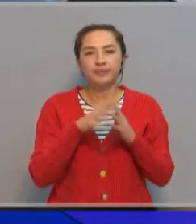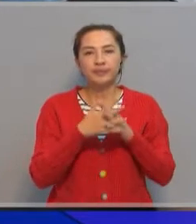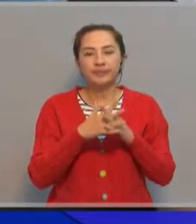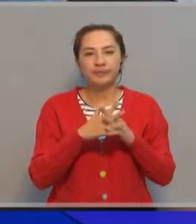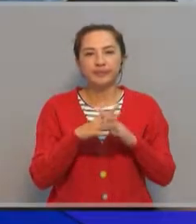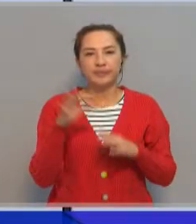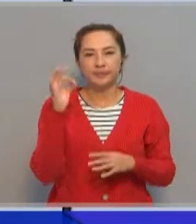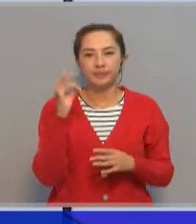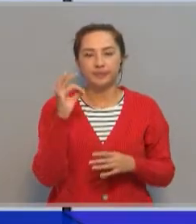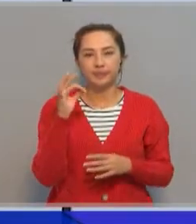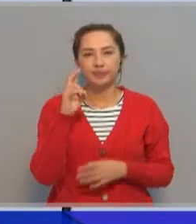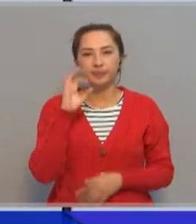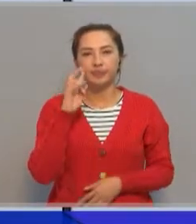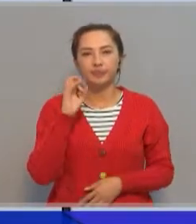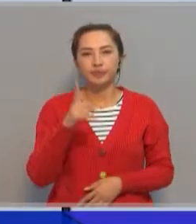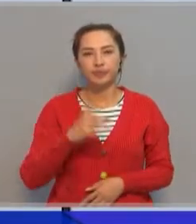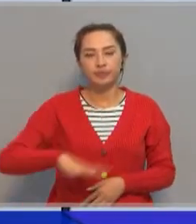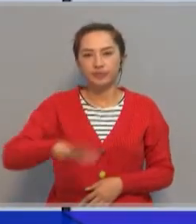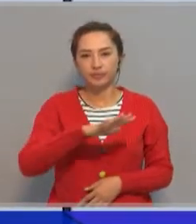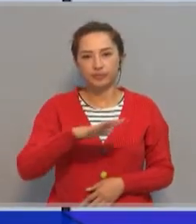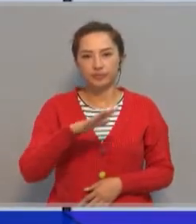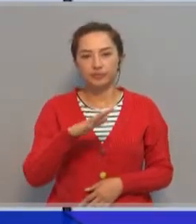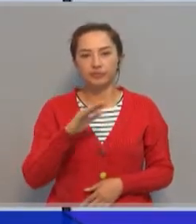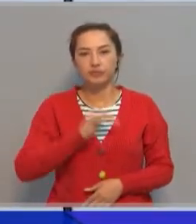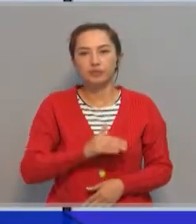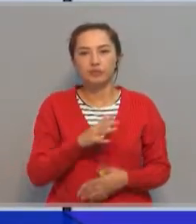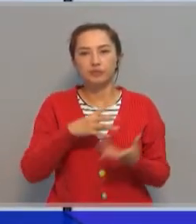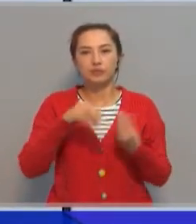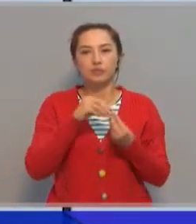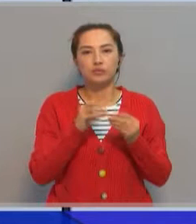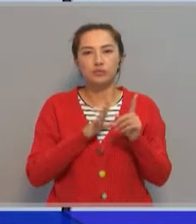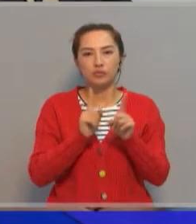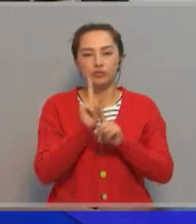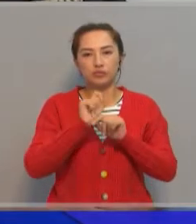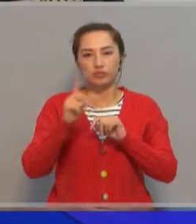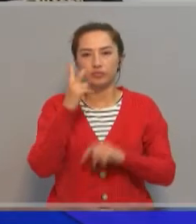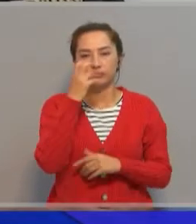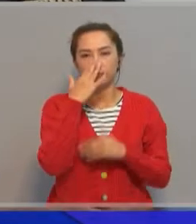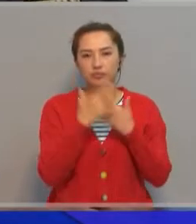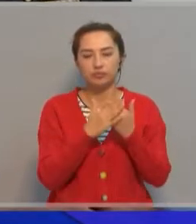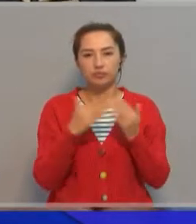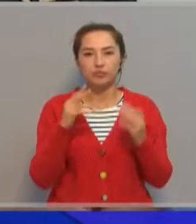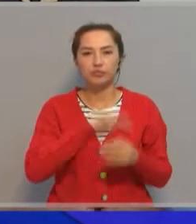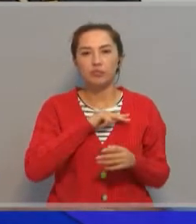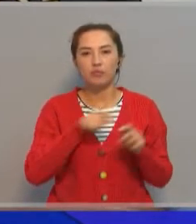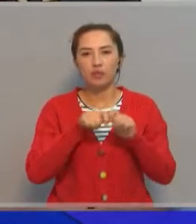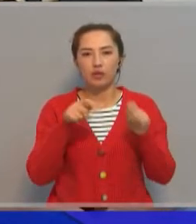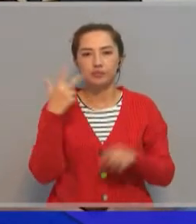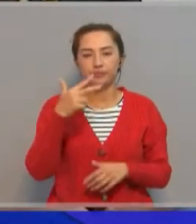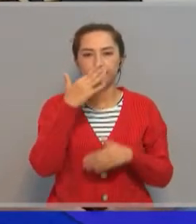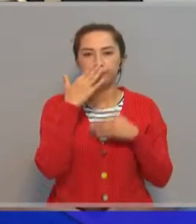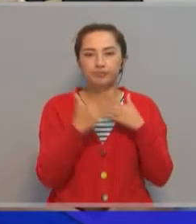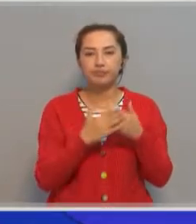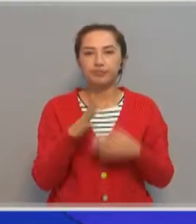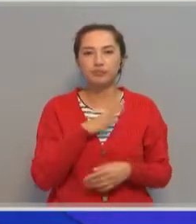басқармасына қарасты бөген арнасы коммуналдық мемлекеттік мекемесі құрылды. Мұнда 200-ге жуық жұмыс орны ашылып, 30-дан астам